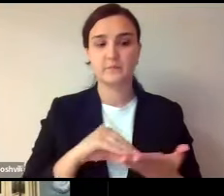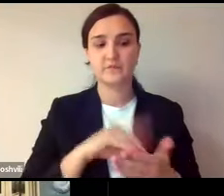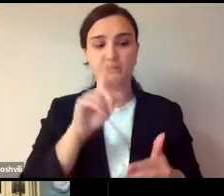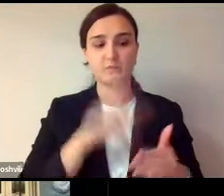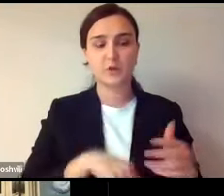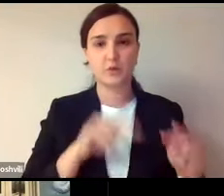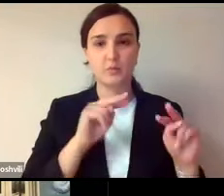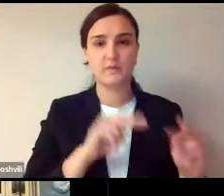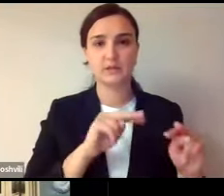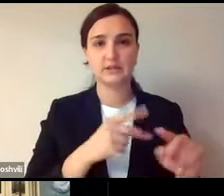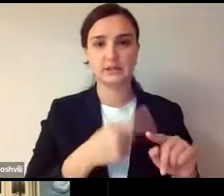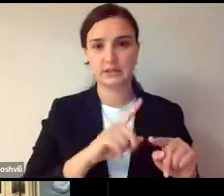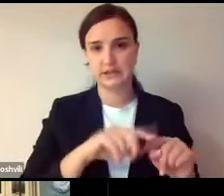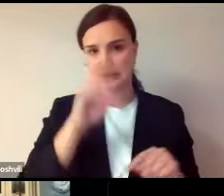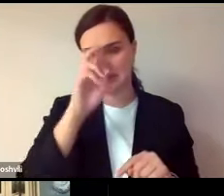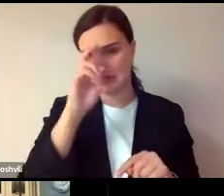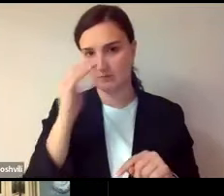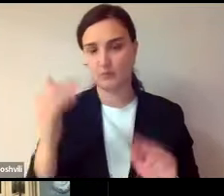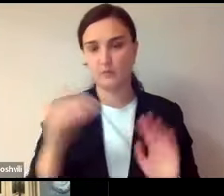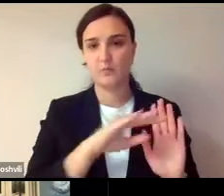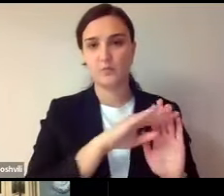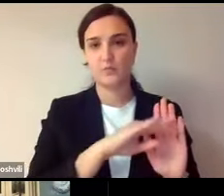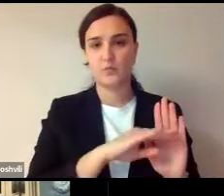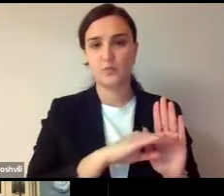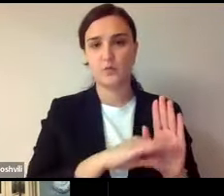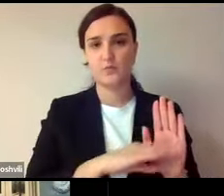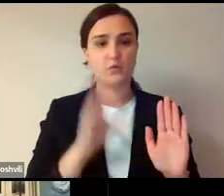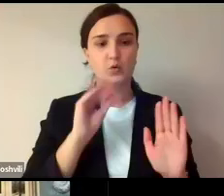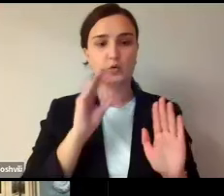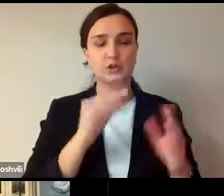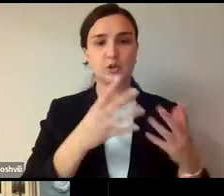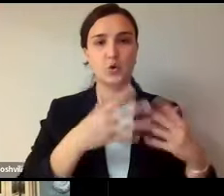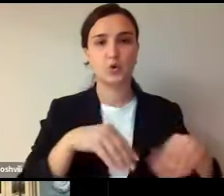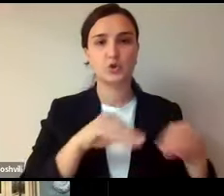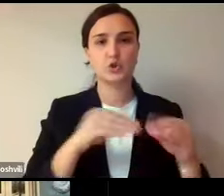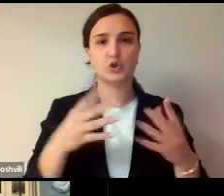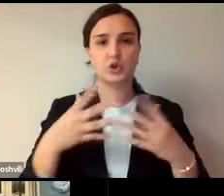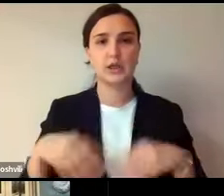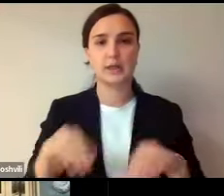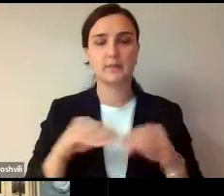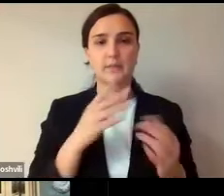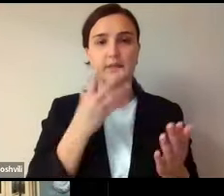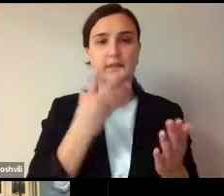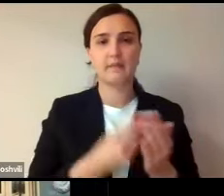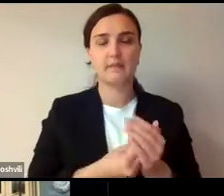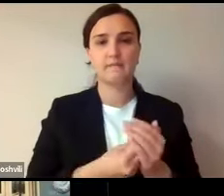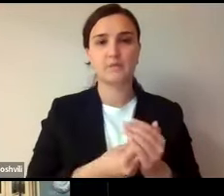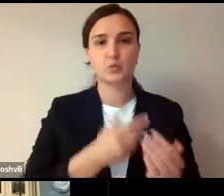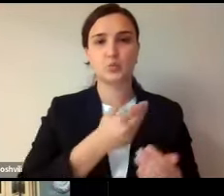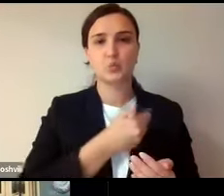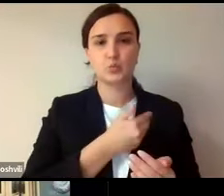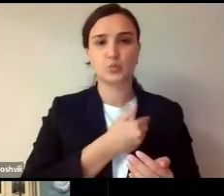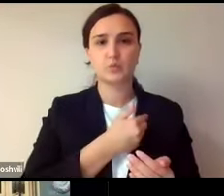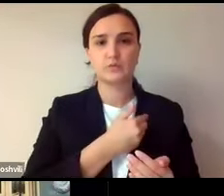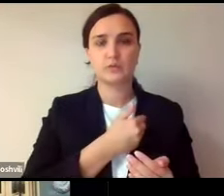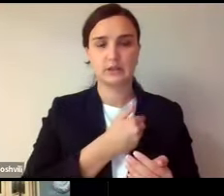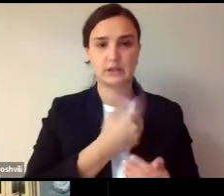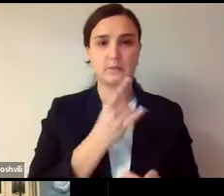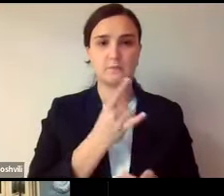სახელმწიფო პროგრამა, როდესაც ოჯახები თავისი, ესე ვთქვათ, სურვილით გაიყვანენ